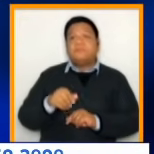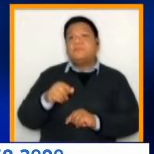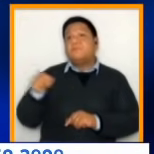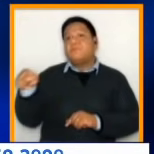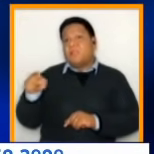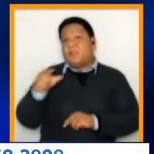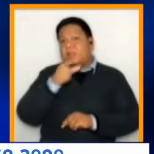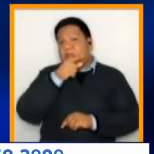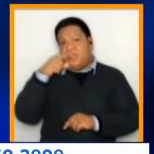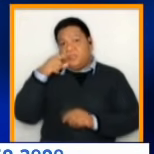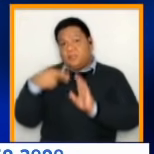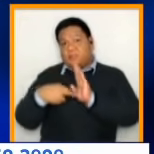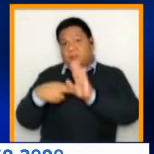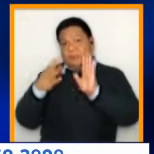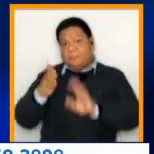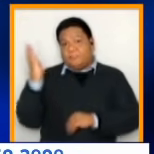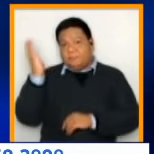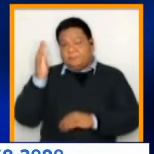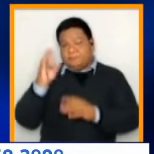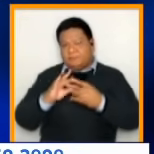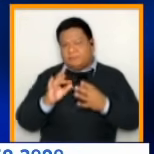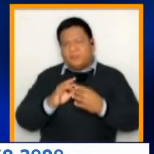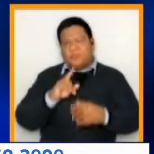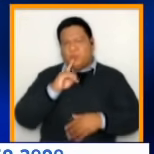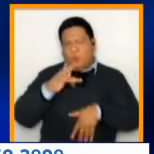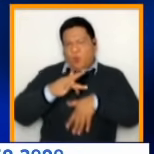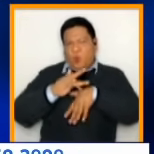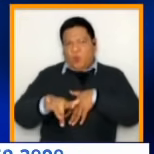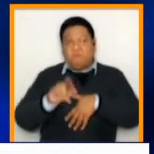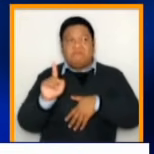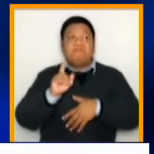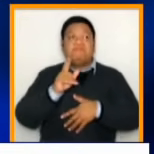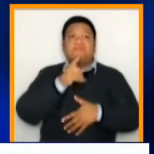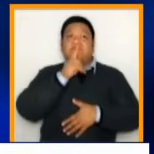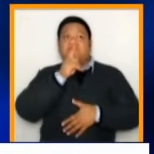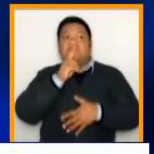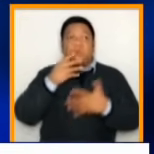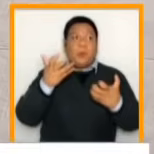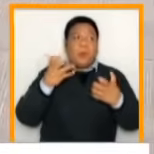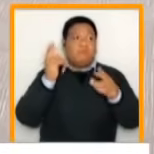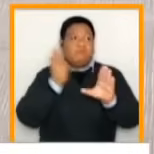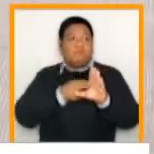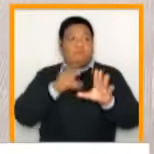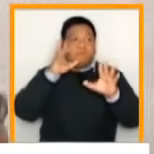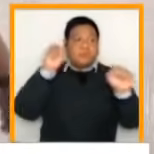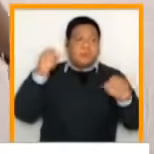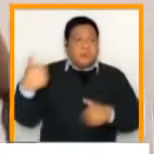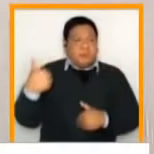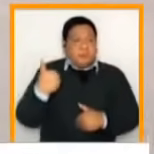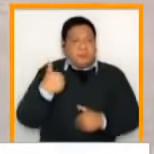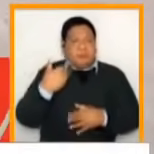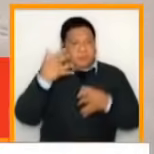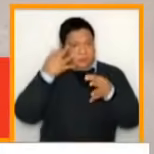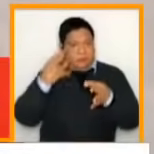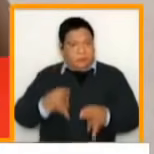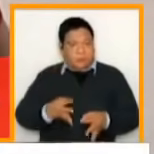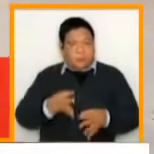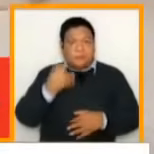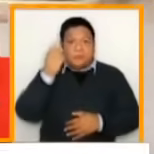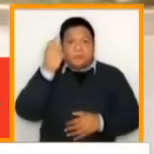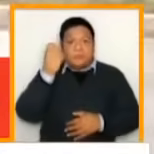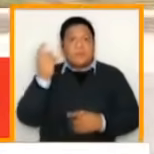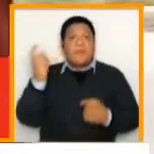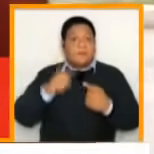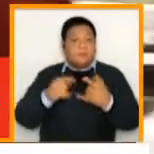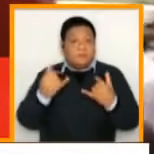Robredo, gayong hindi pa naman siya formal na nagpapahayag na tatakbo siya para sa pagkapangulo. Pero hanggang ngayon daw, bukas pa rin ang